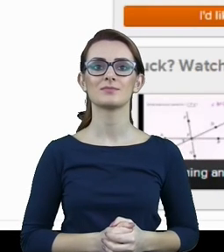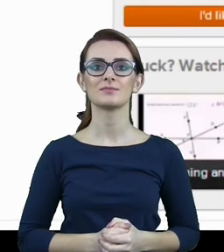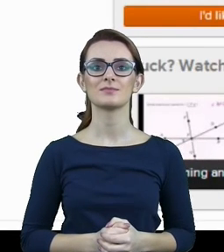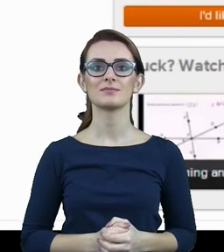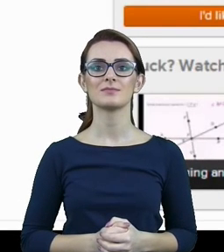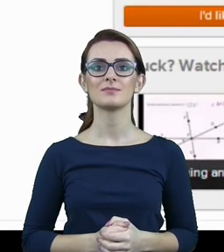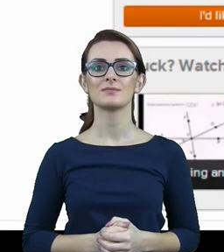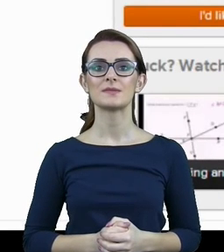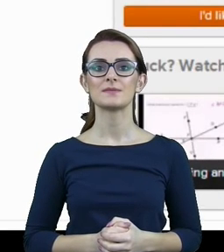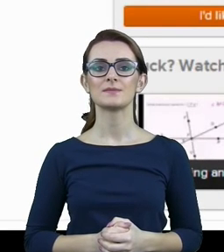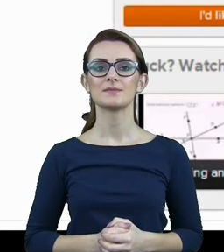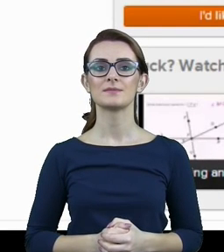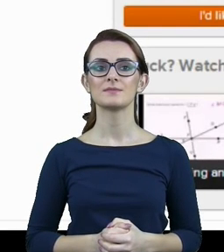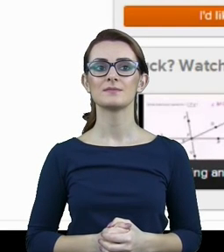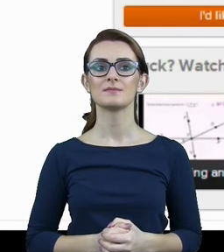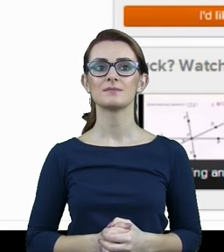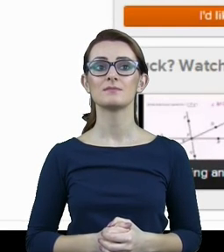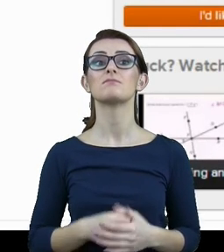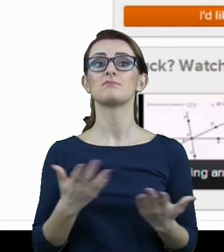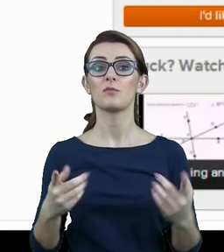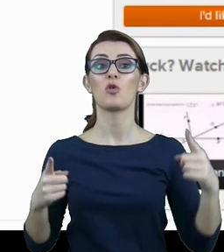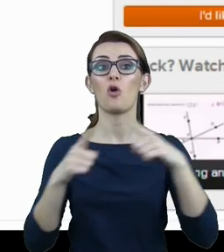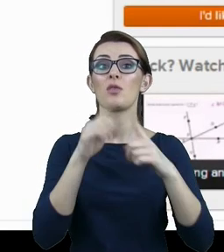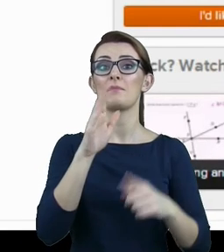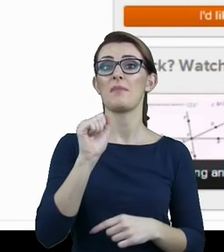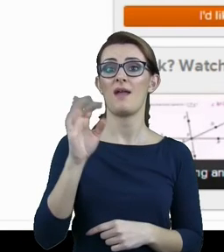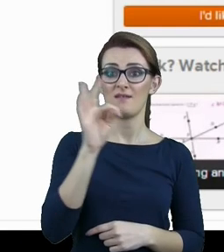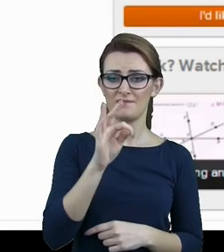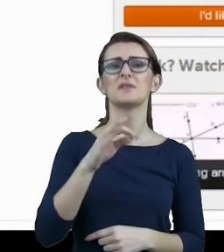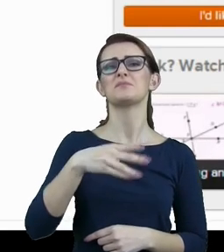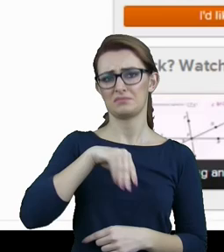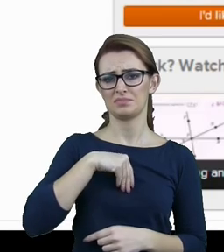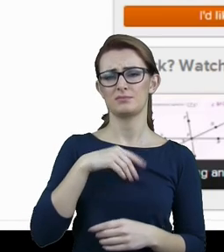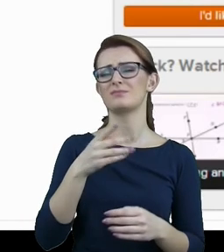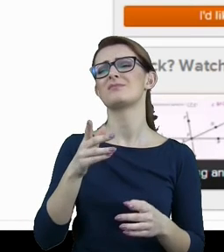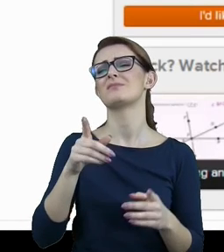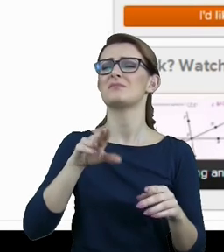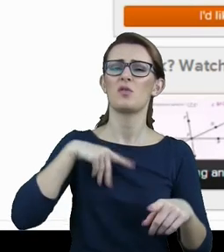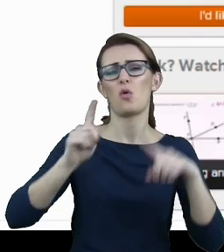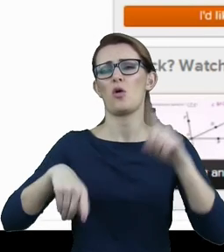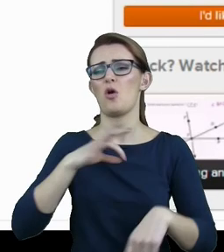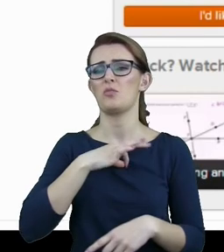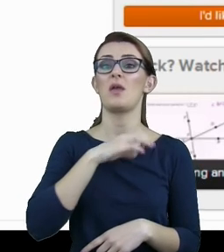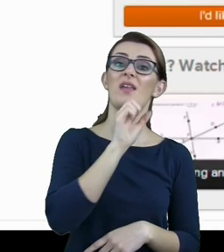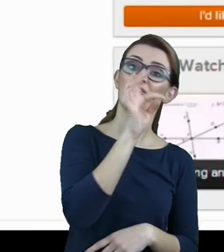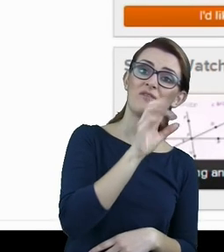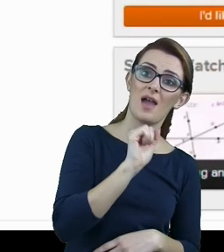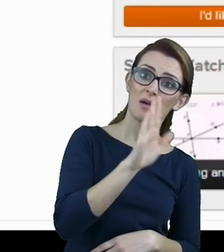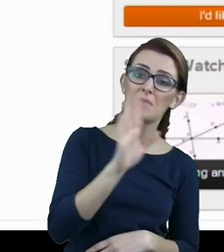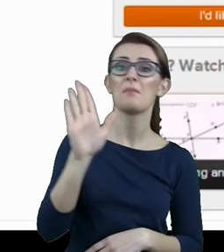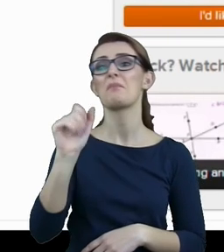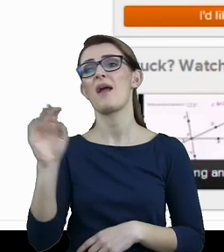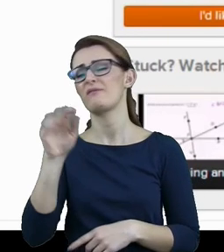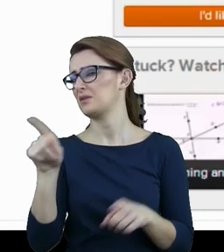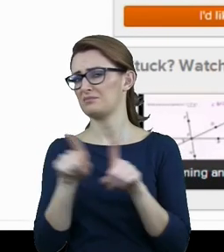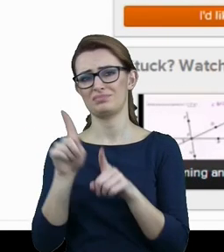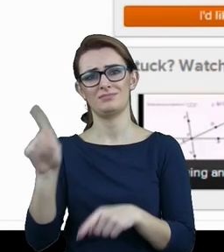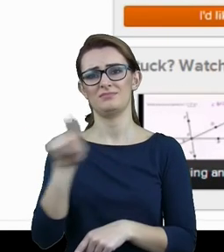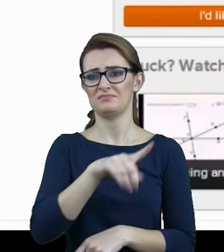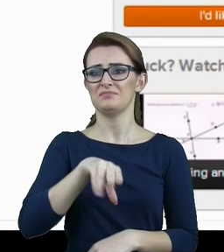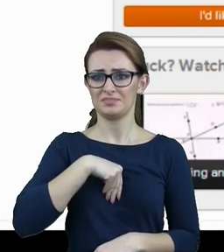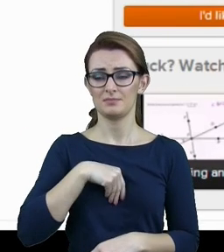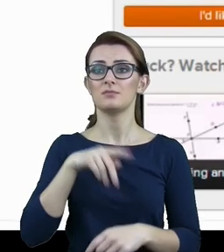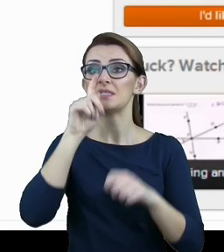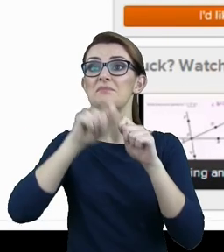że to jest właśnie ten kąt i te dwa ramiona. Czyli jest to kąt BAF. Nie ma znaczenia, czy go nazwiesz FAB czy